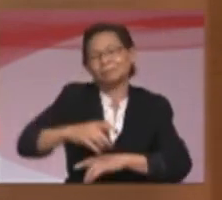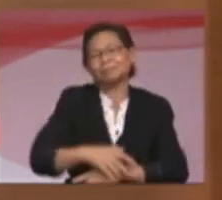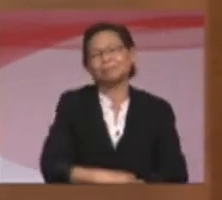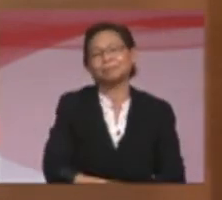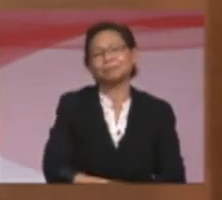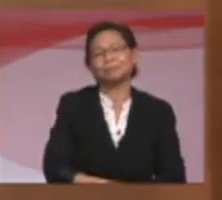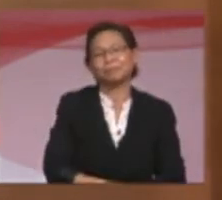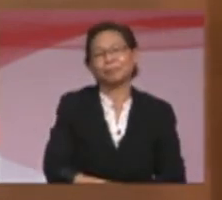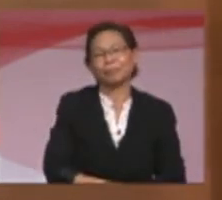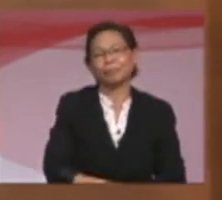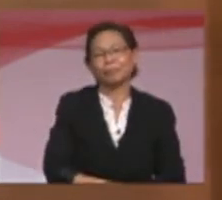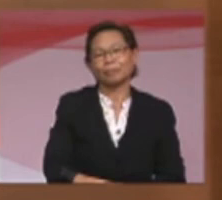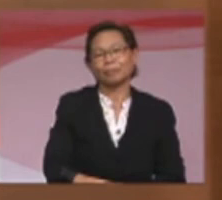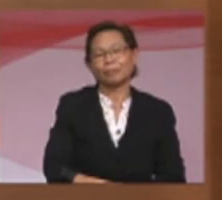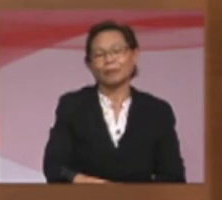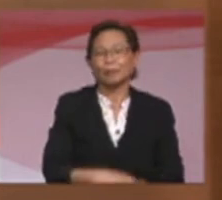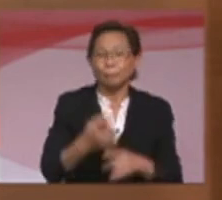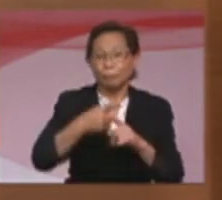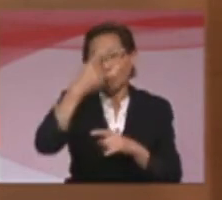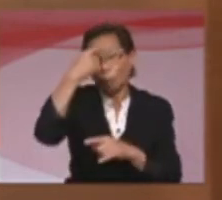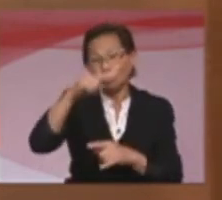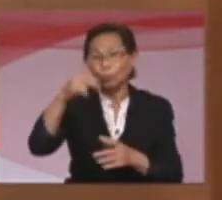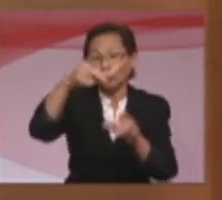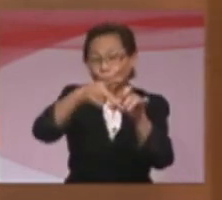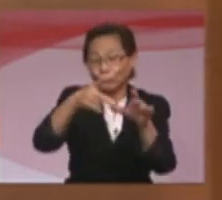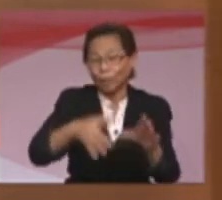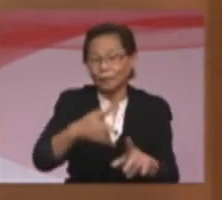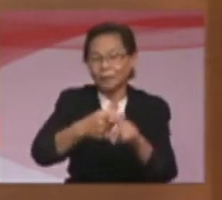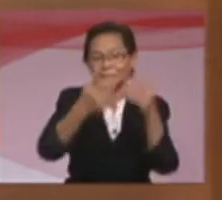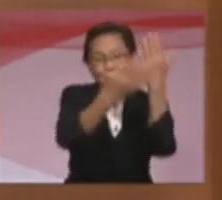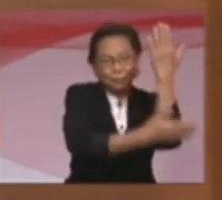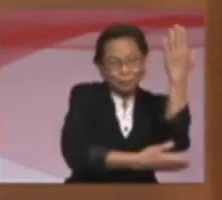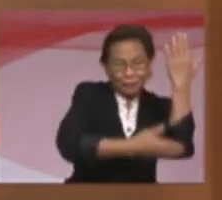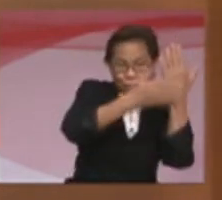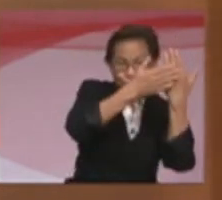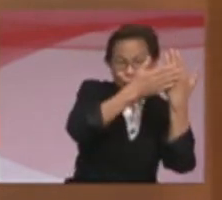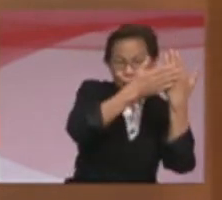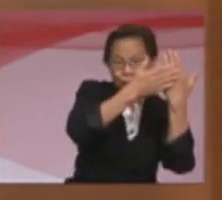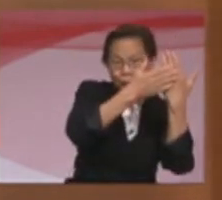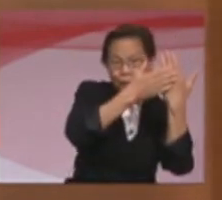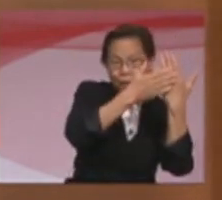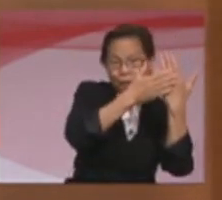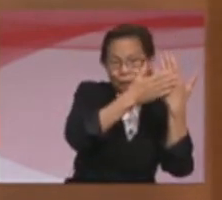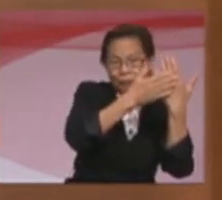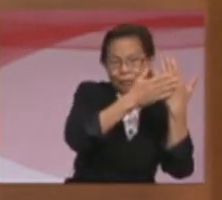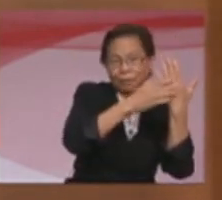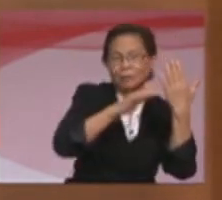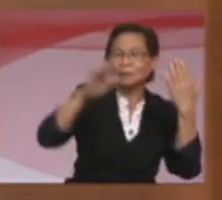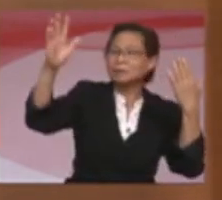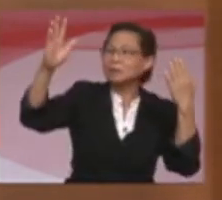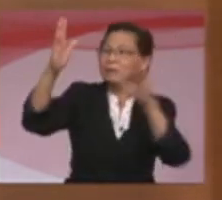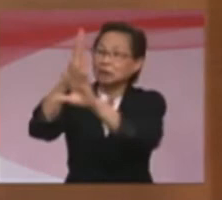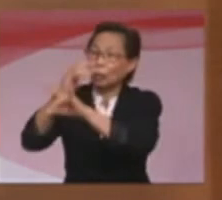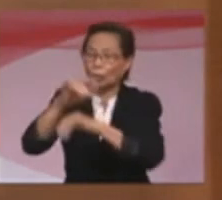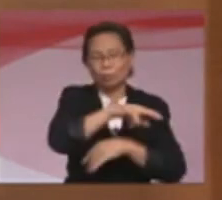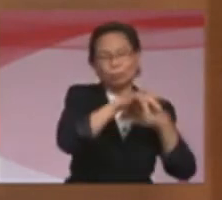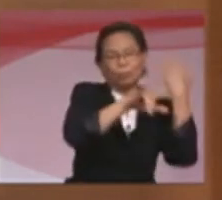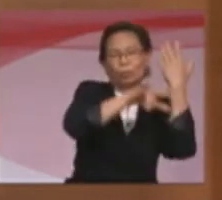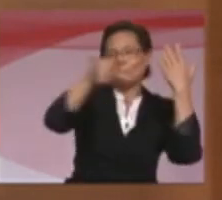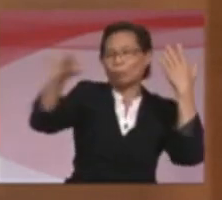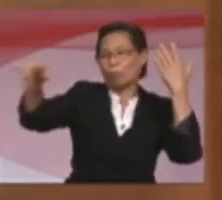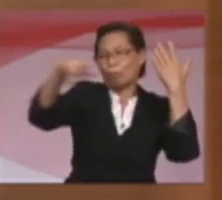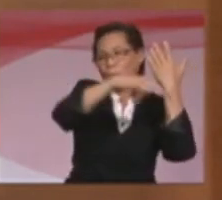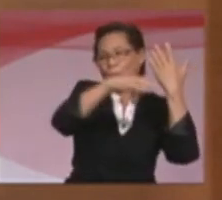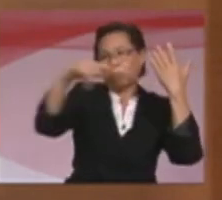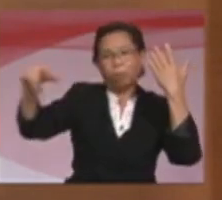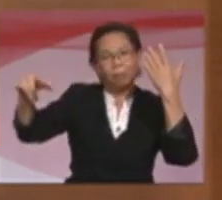Jadi untuk itu. Tapi untuk penumpang daripada Semenanjung berulang alik ke Sarawak, setakat dah ini belum